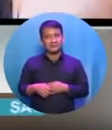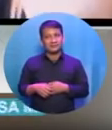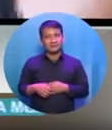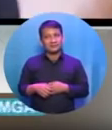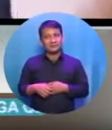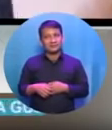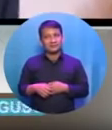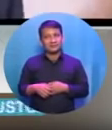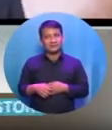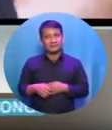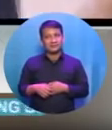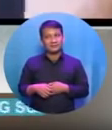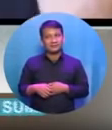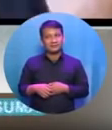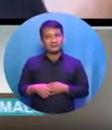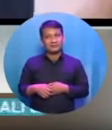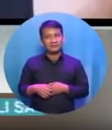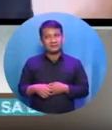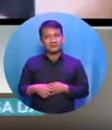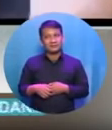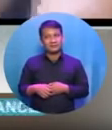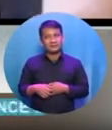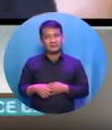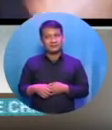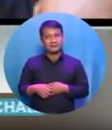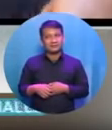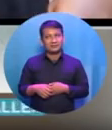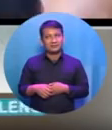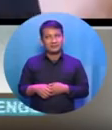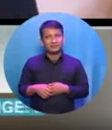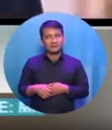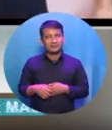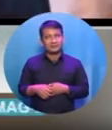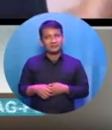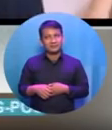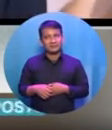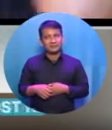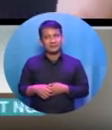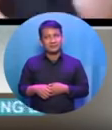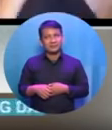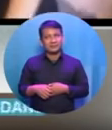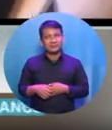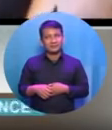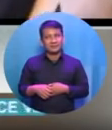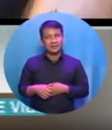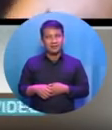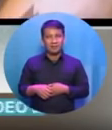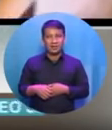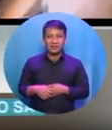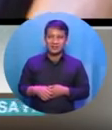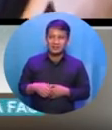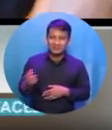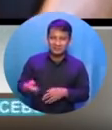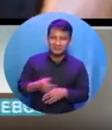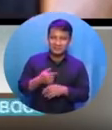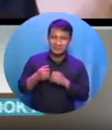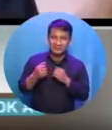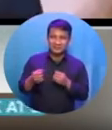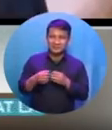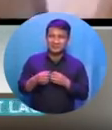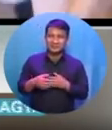kayo bibigoyin. Ako'y tao lang, nagkakamali, huwag niyo sanang masamain. Sama-sama tayong lalaban, sama-sama